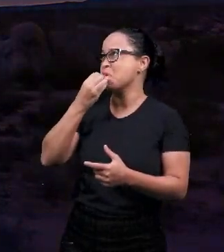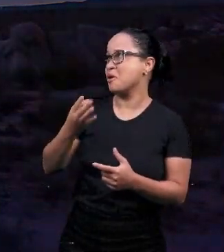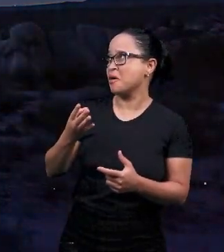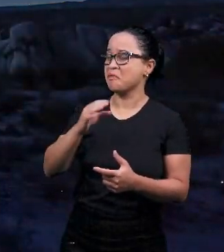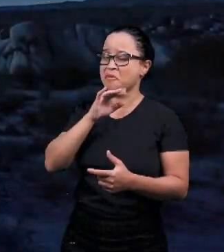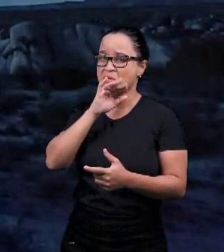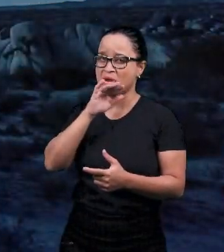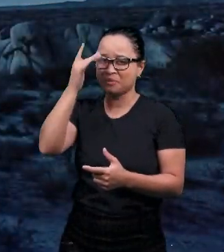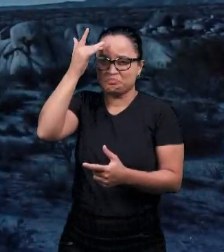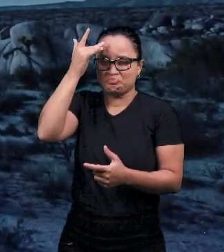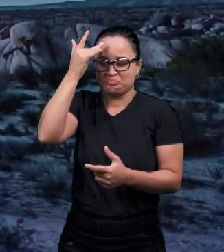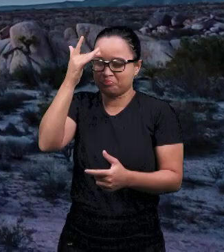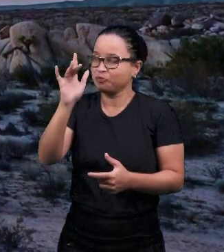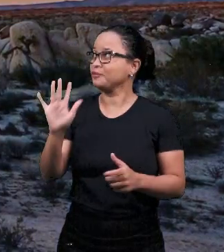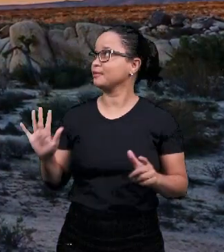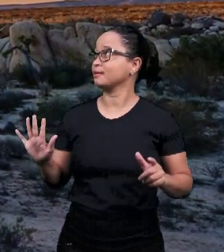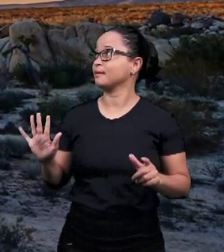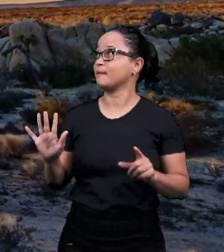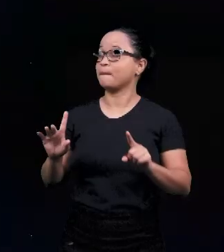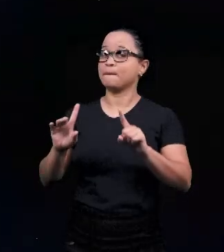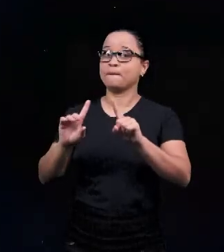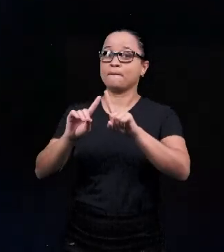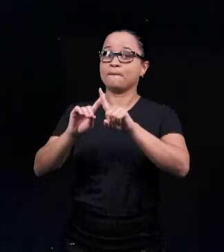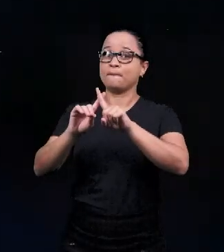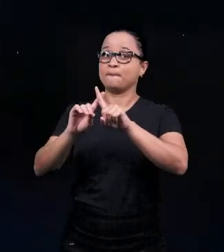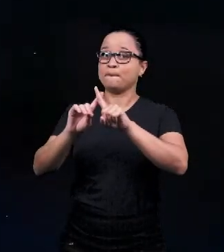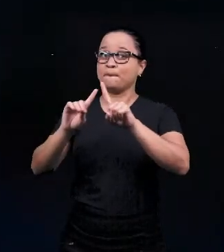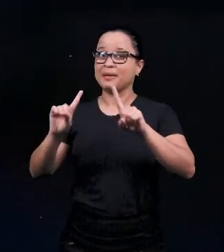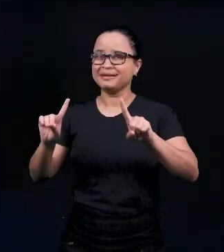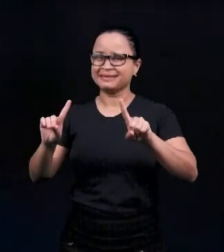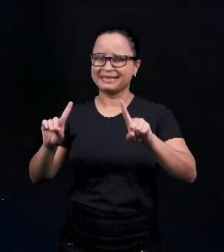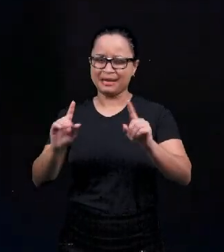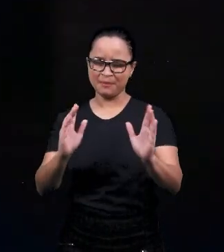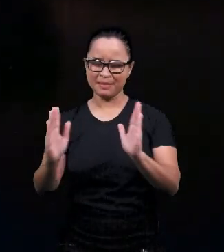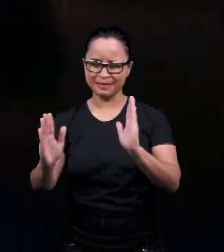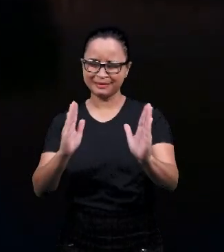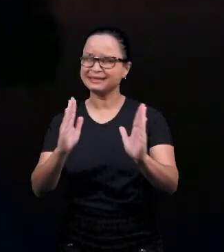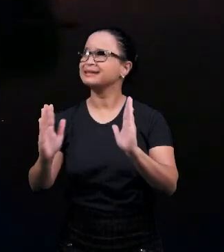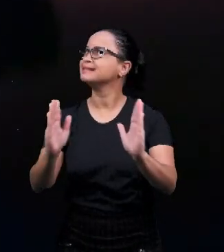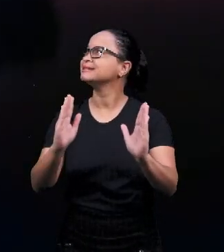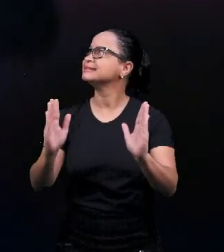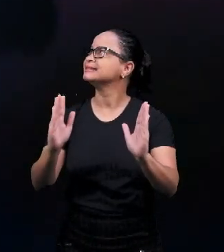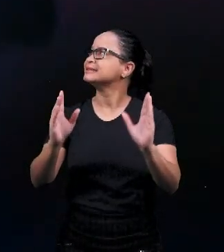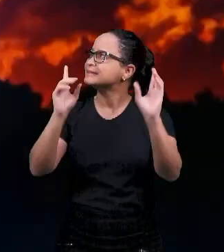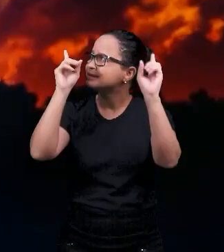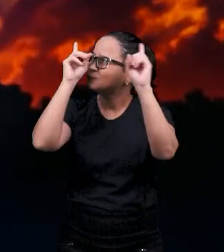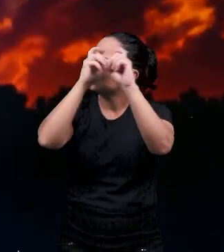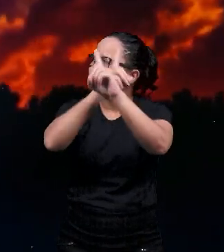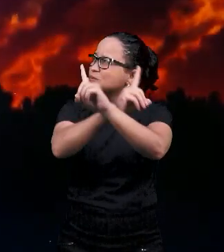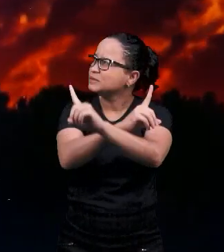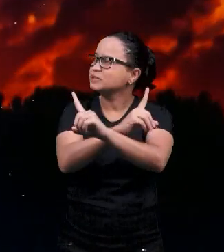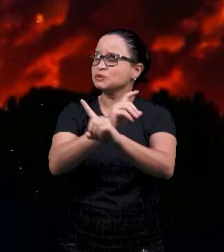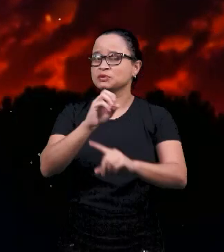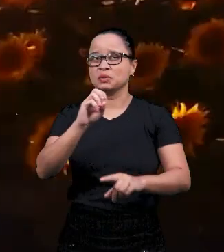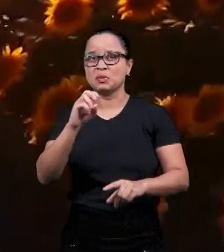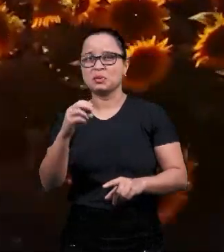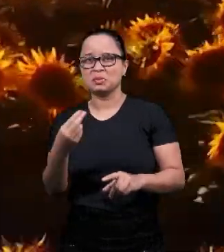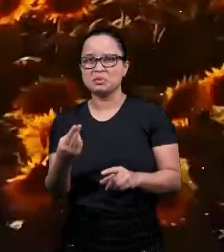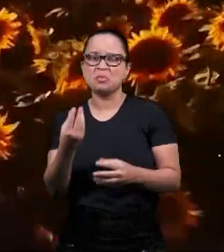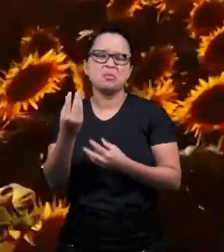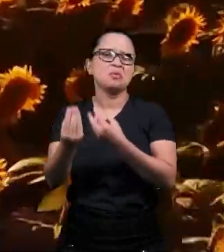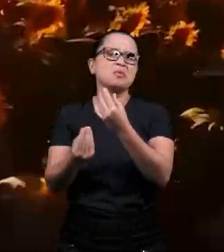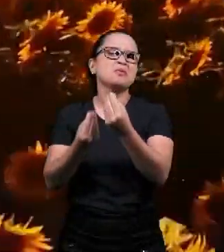Я не знаю, что ожидает меня, добро или зло в будущем. Если это будут плохие дни